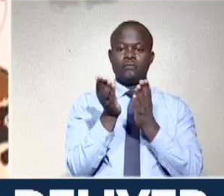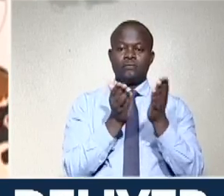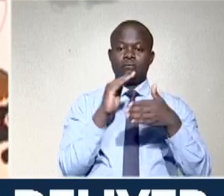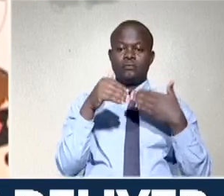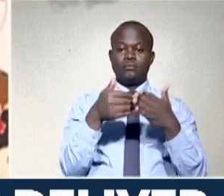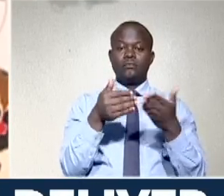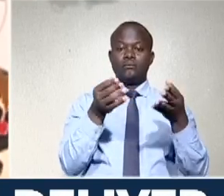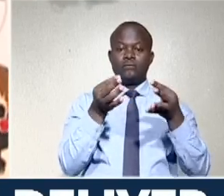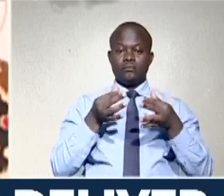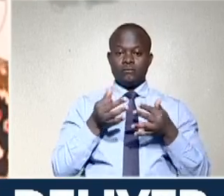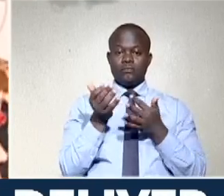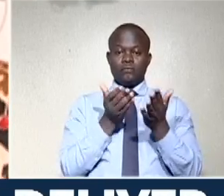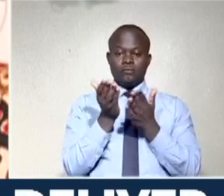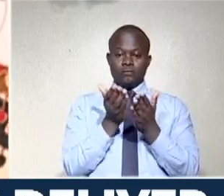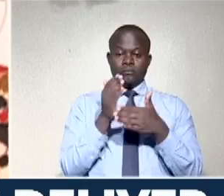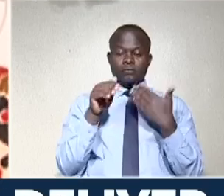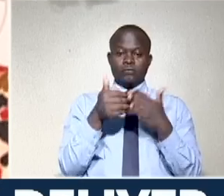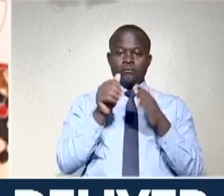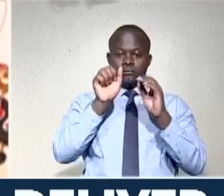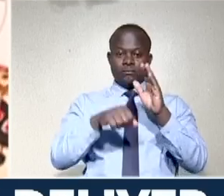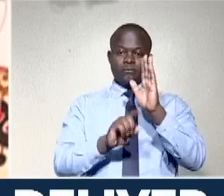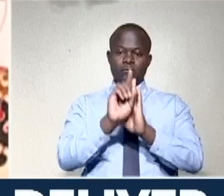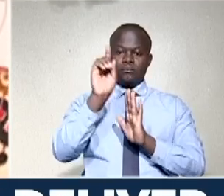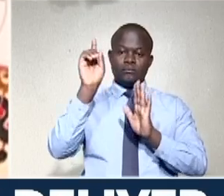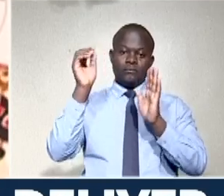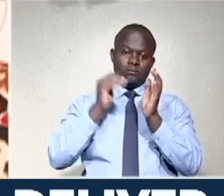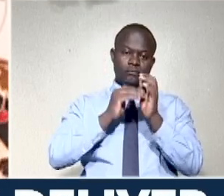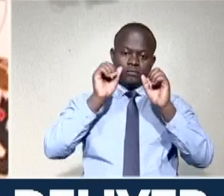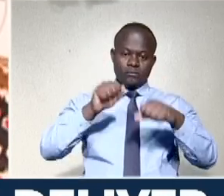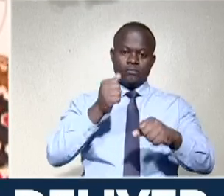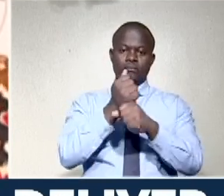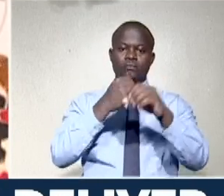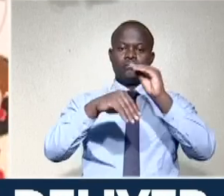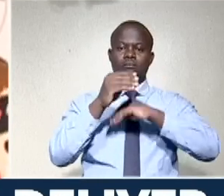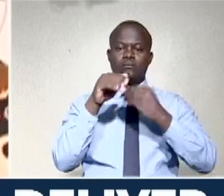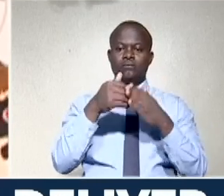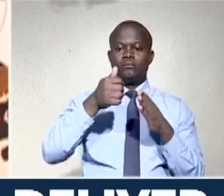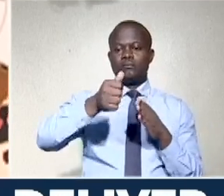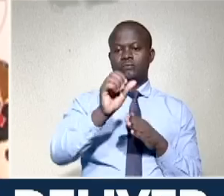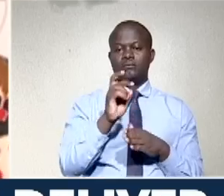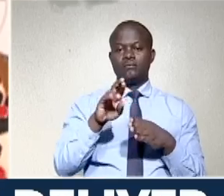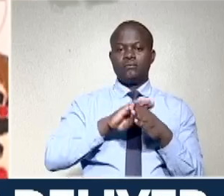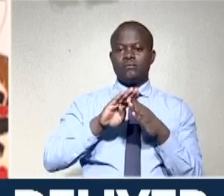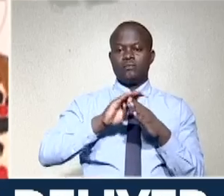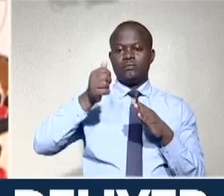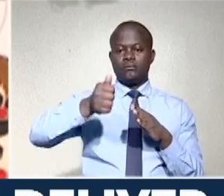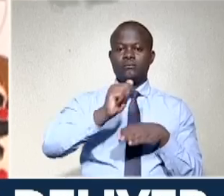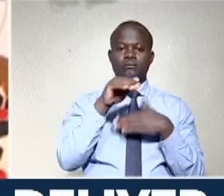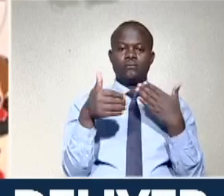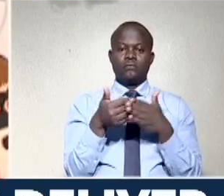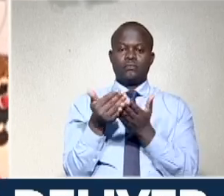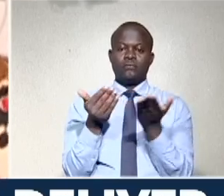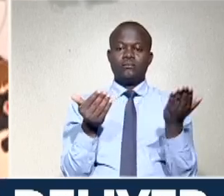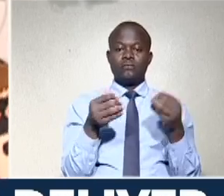ziri financial services, bagashobora kwiteza imbere, bagashobora gukora ubucuruzi bwabo cyangwa businesses zabo